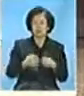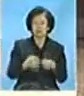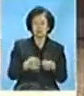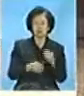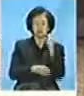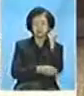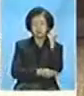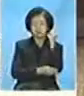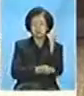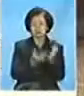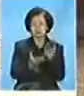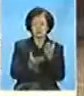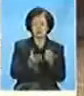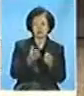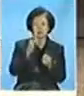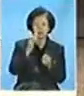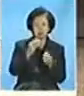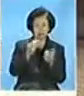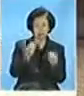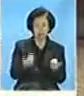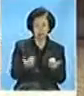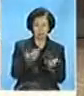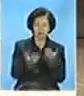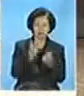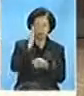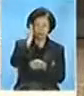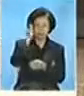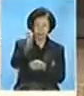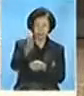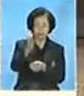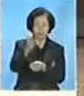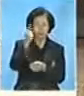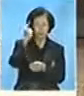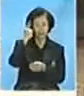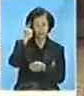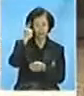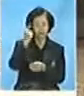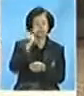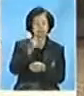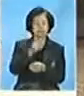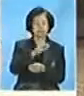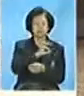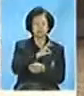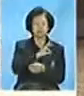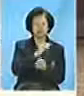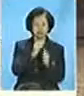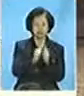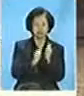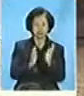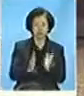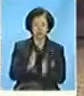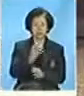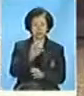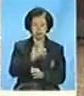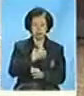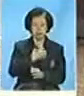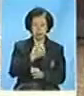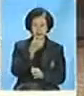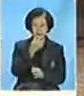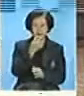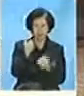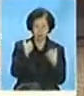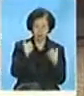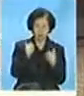ทั้งในปัจจุบันและในอนาคตซึ่งคิดว่าท่านสมาชิกท่านเพื่อนสมาชิกทุกท่านคงอยากให้เห็นกองทุนนี้เกิดขึ้